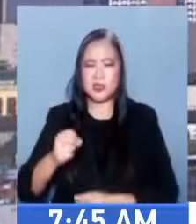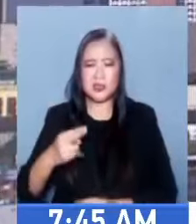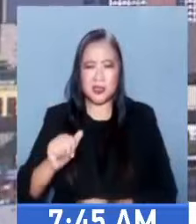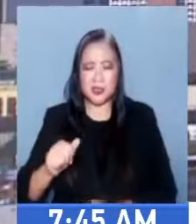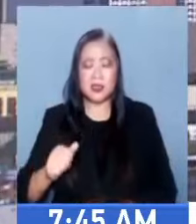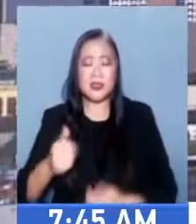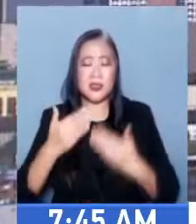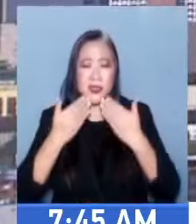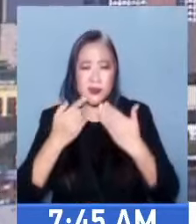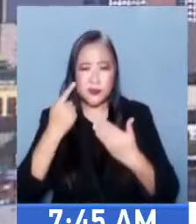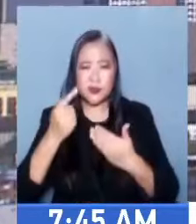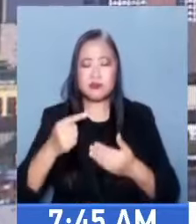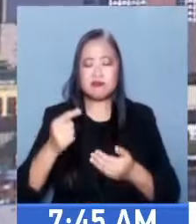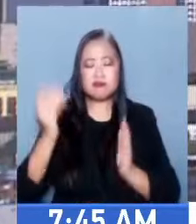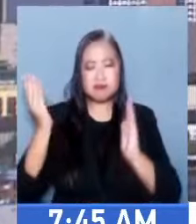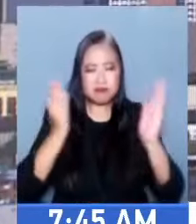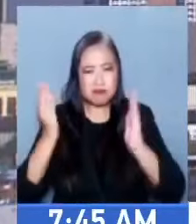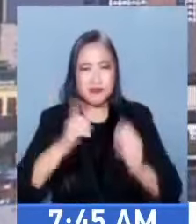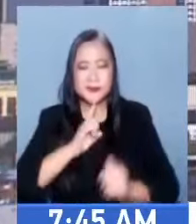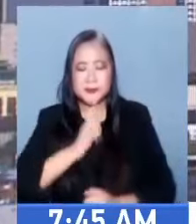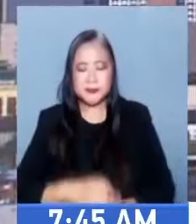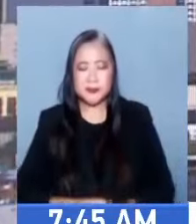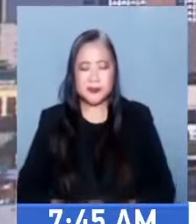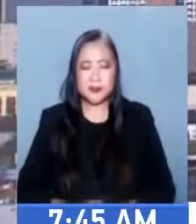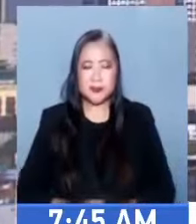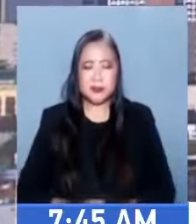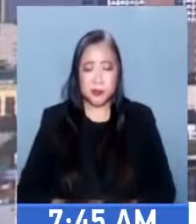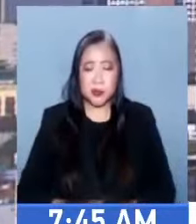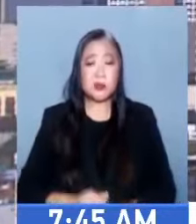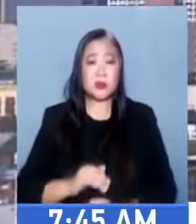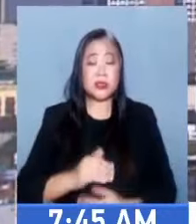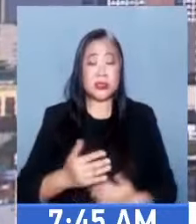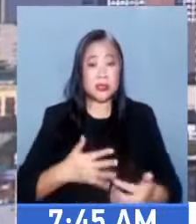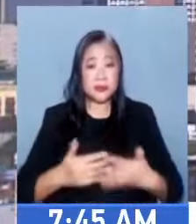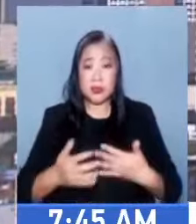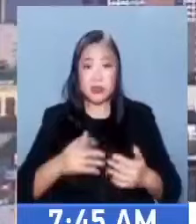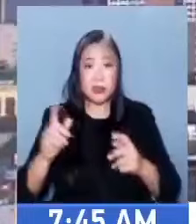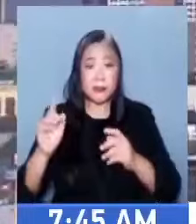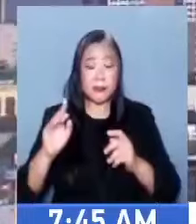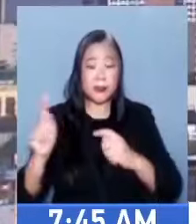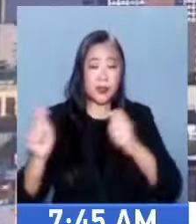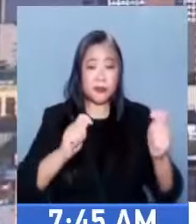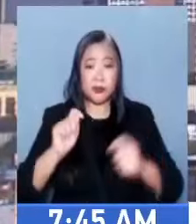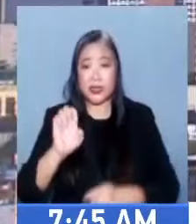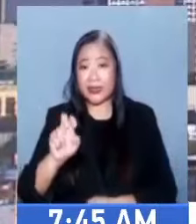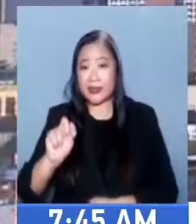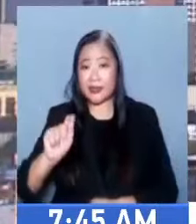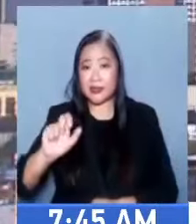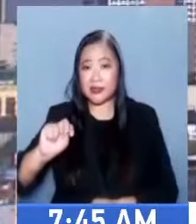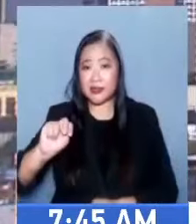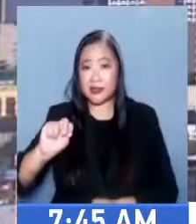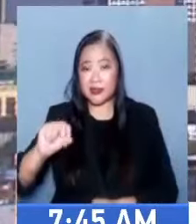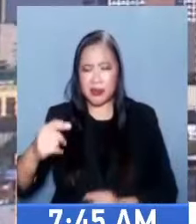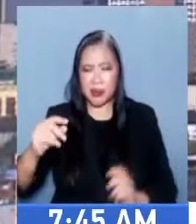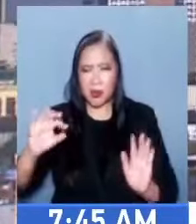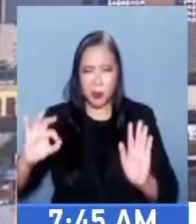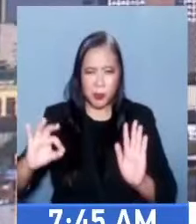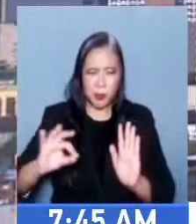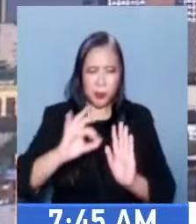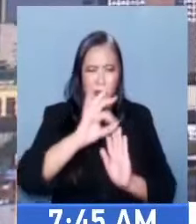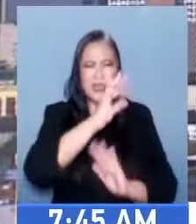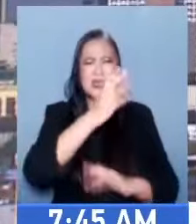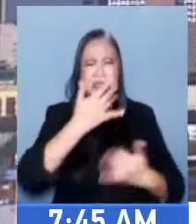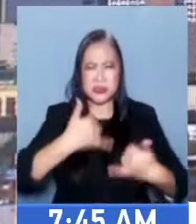mga kapuso kahit Nakalabas na nga po sa bansa ang bagyong Enteng bakas pa rin ang naging pananalasa nito sa ilang bahagi ng Antipolo